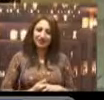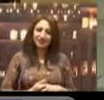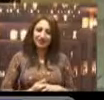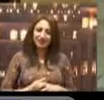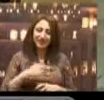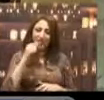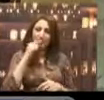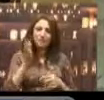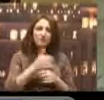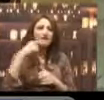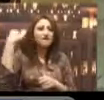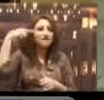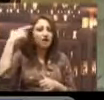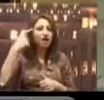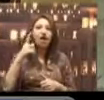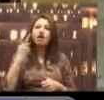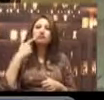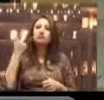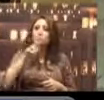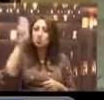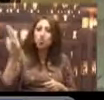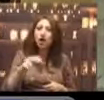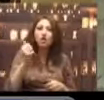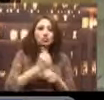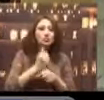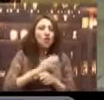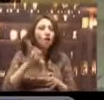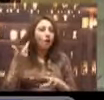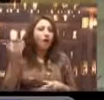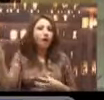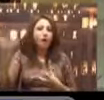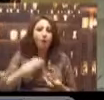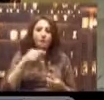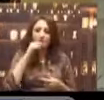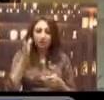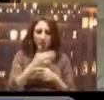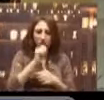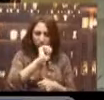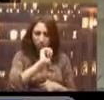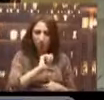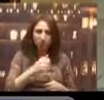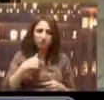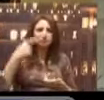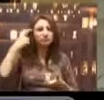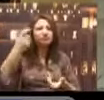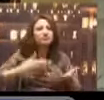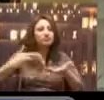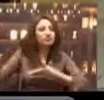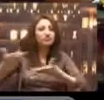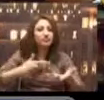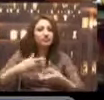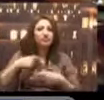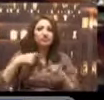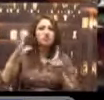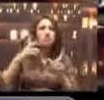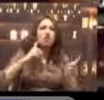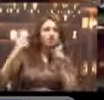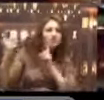انجي بتفكر معايا من بدايه العمل في الاختيار، بيبقى في مرحله انا وهي كده بنقعد، وساعات بنبقى ناير ونقير يعني،